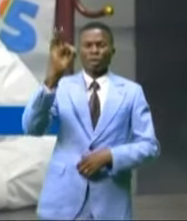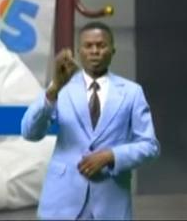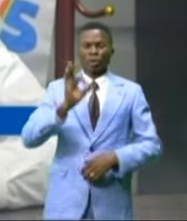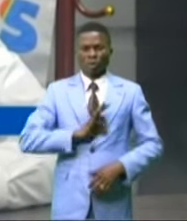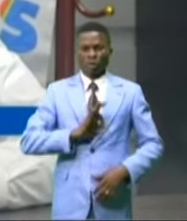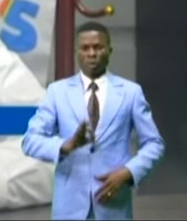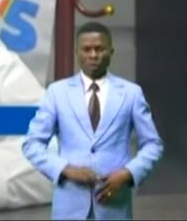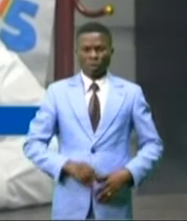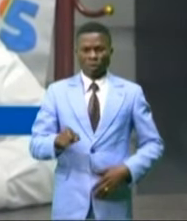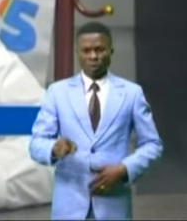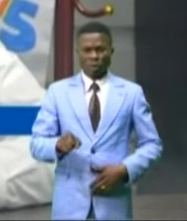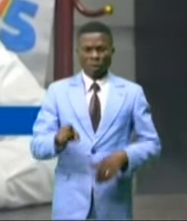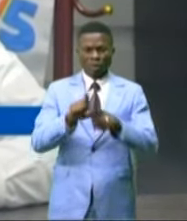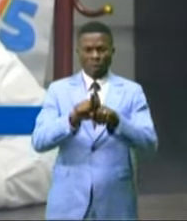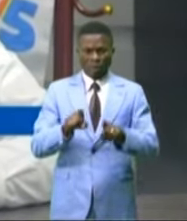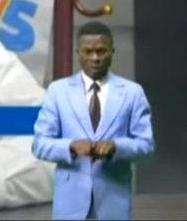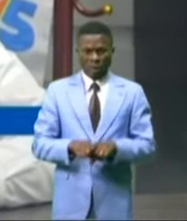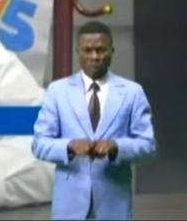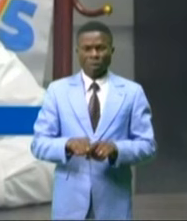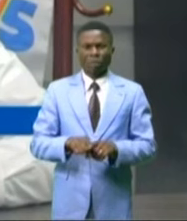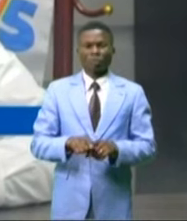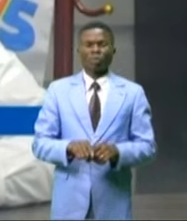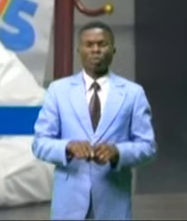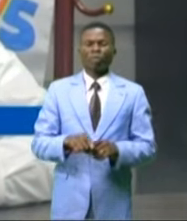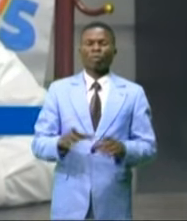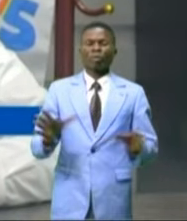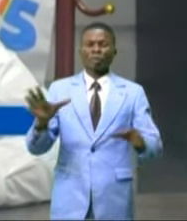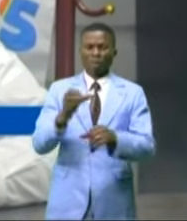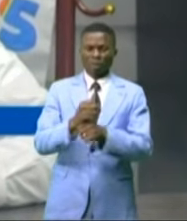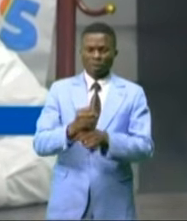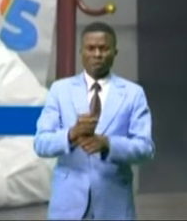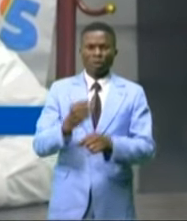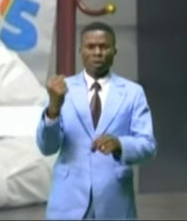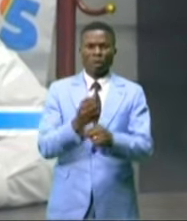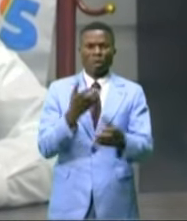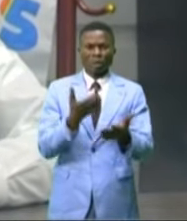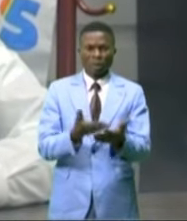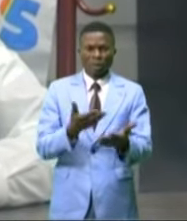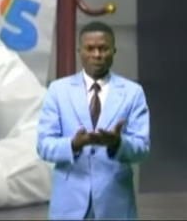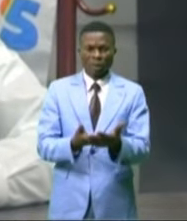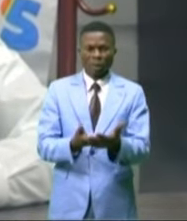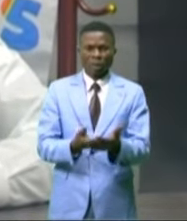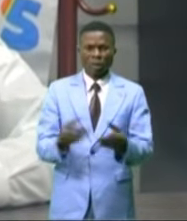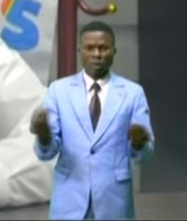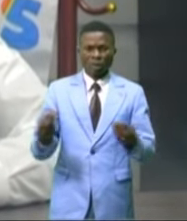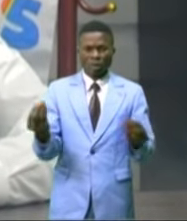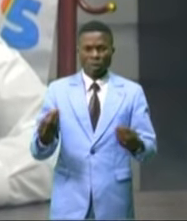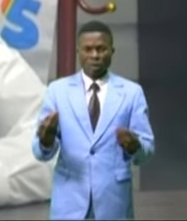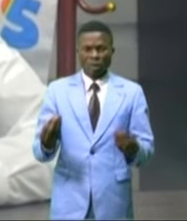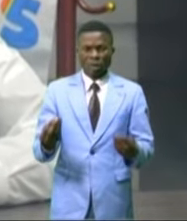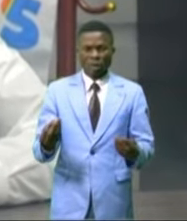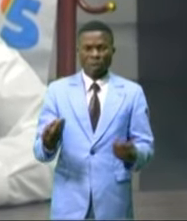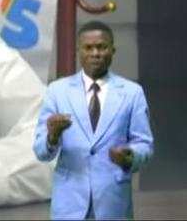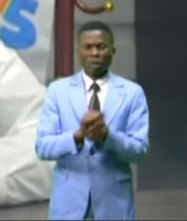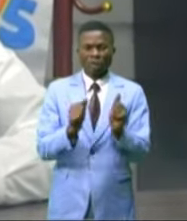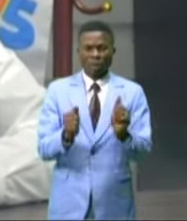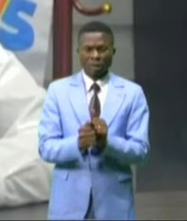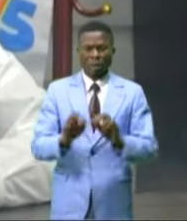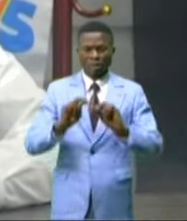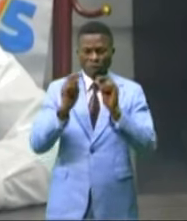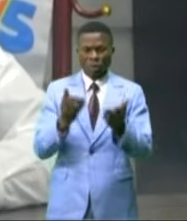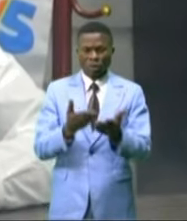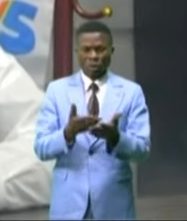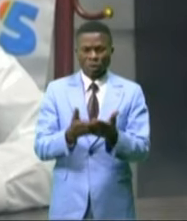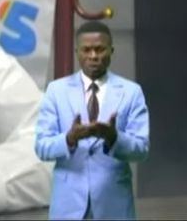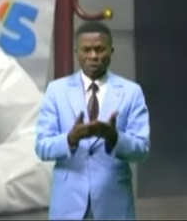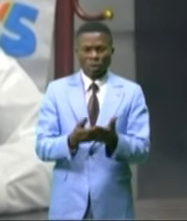euh je souhaiterais aussi que les conclusions de cette mission soi satisfaisantes aux attentes effectivement du président